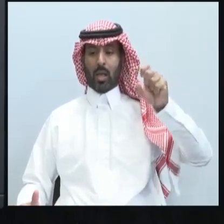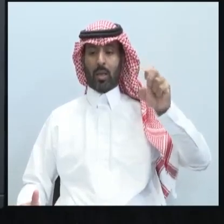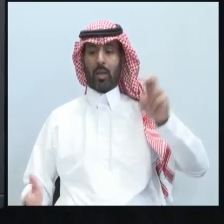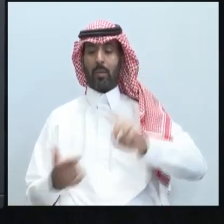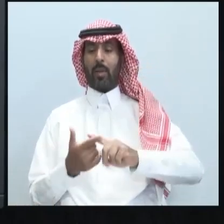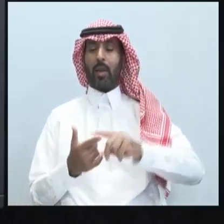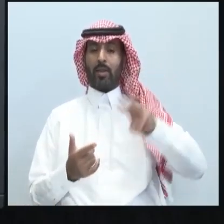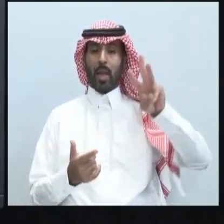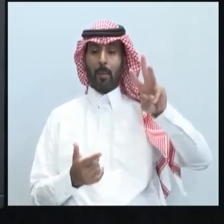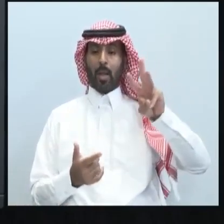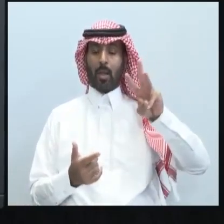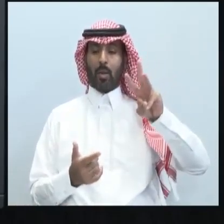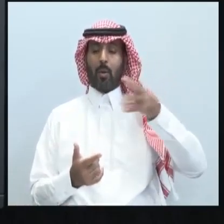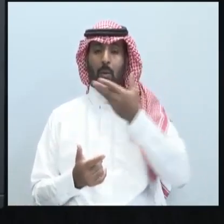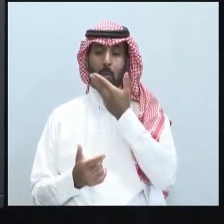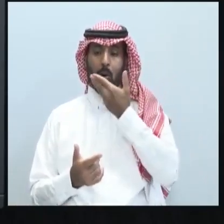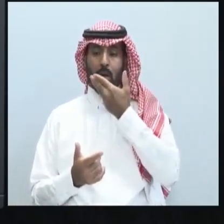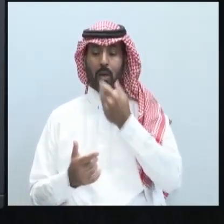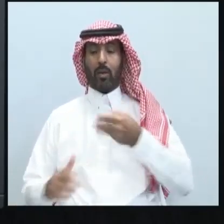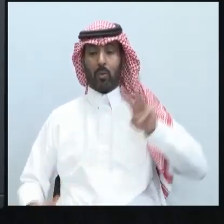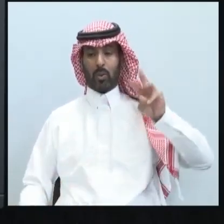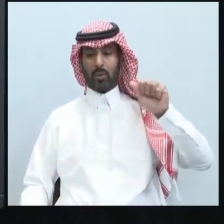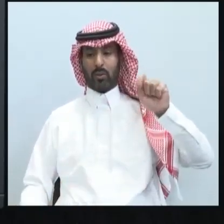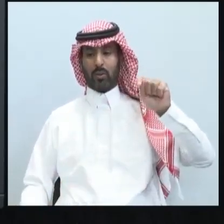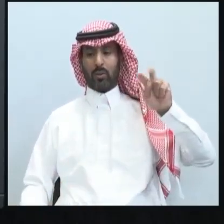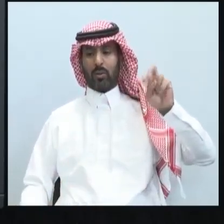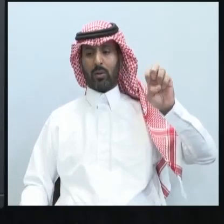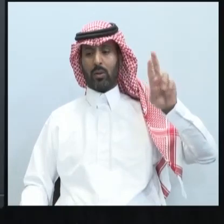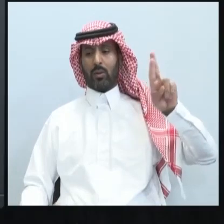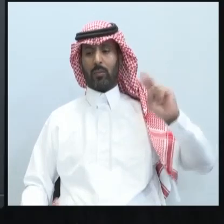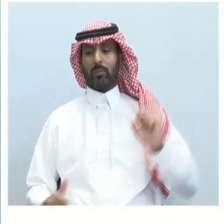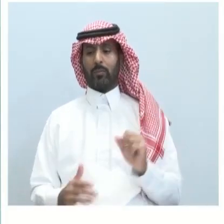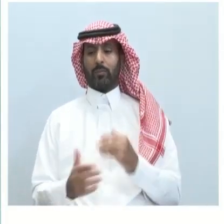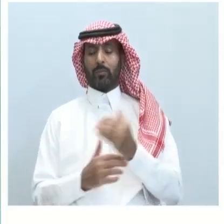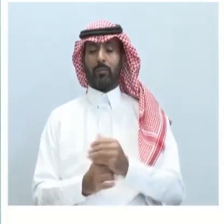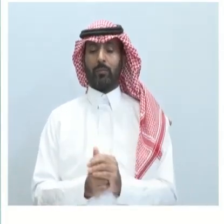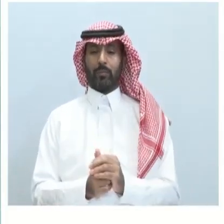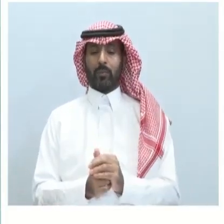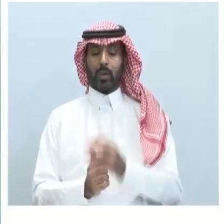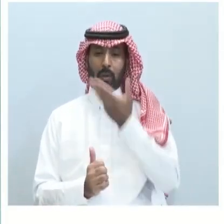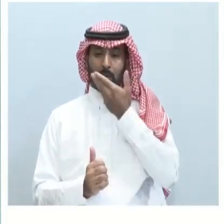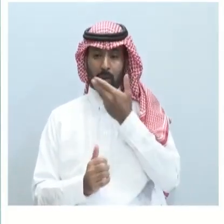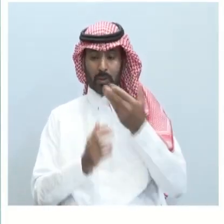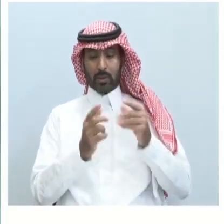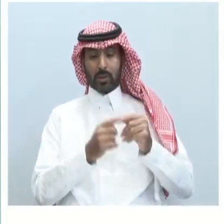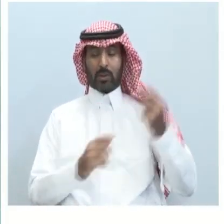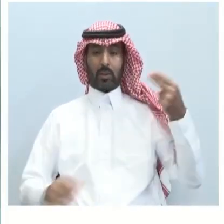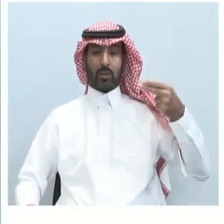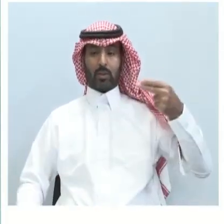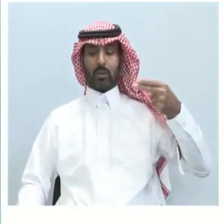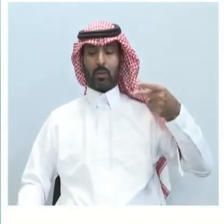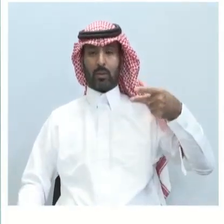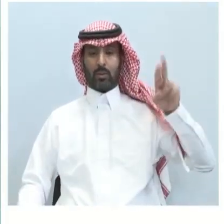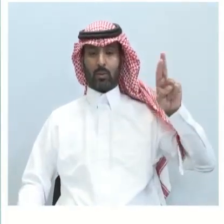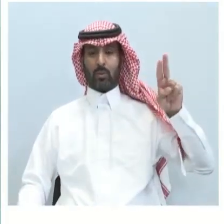الدبليو عفوا اللي هو ثابت تاين الماء من وتر لو افترضنا انه هذا الماء امامك سوف يتاين الى ايش